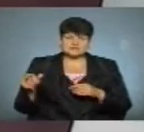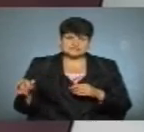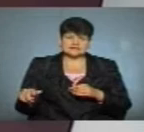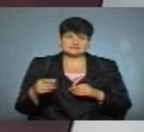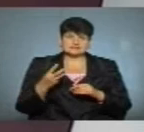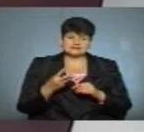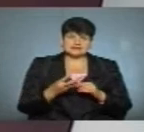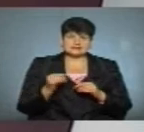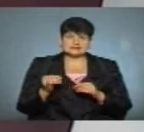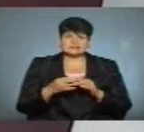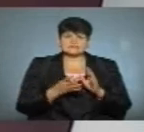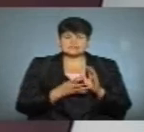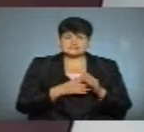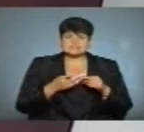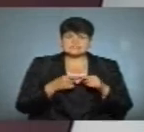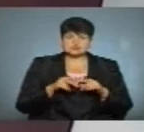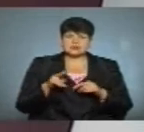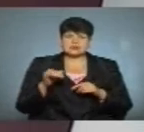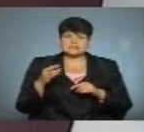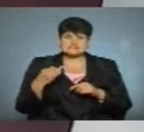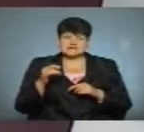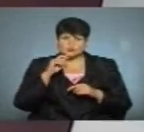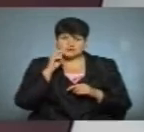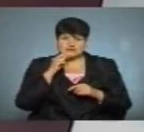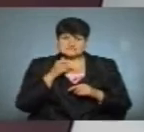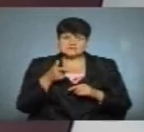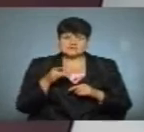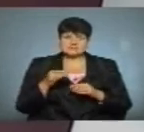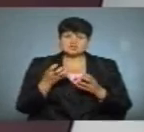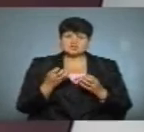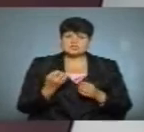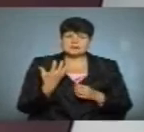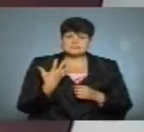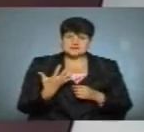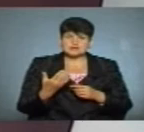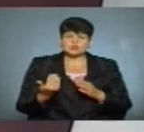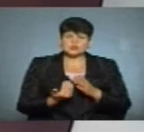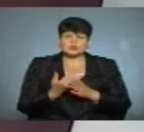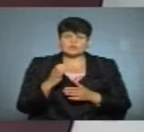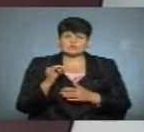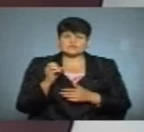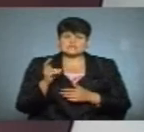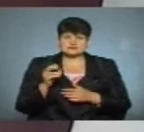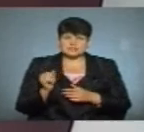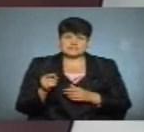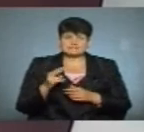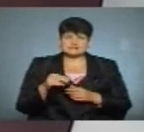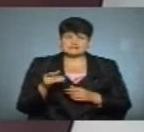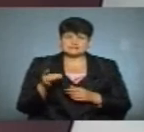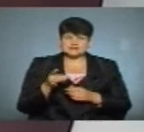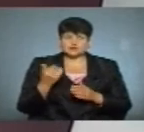і 19, з технічного ліцею та української гімназії. Ще 5 із сіл Новосілка Підгаєцького району, Нове